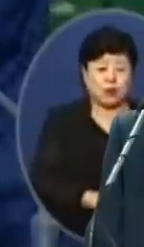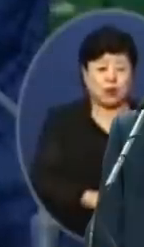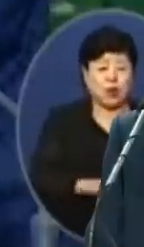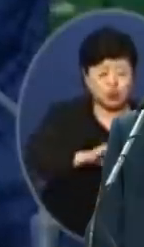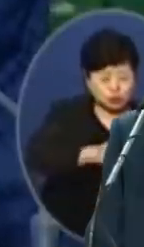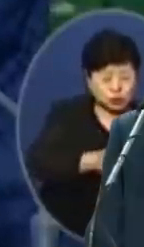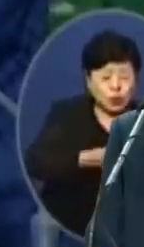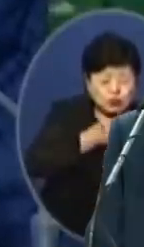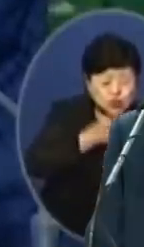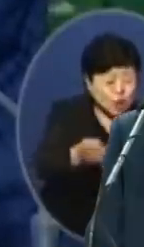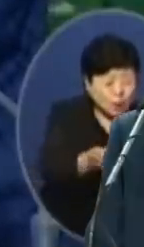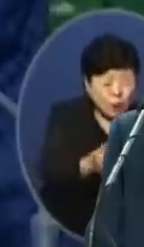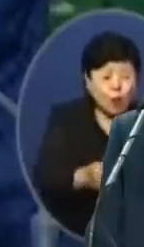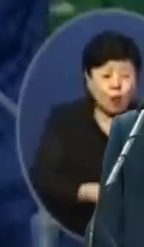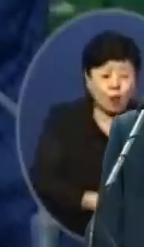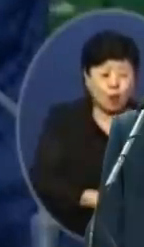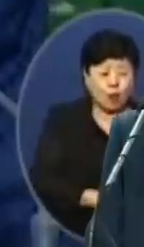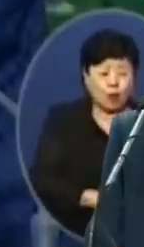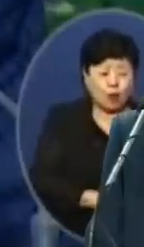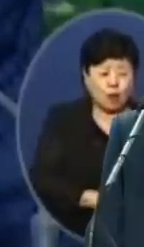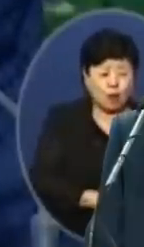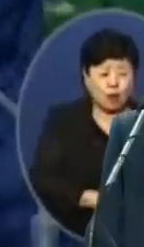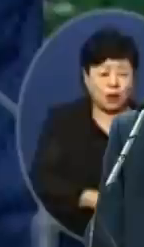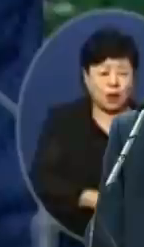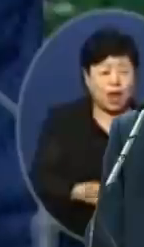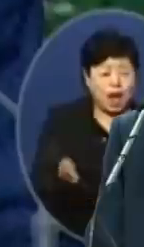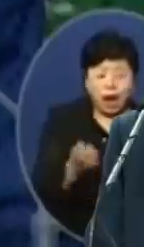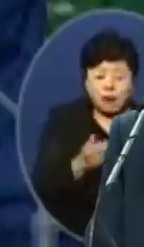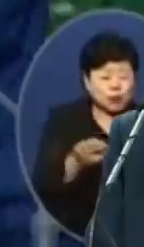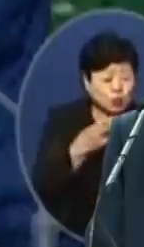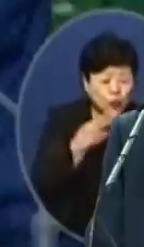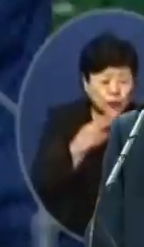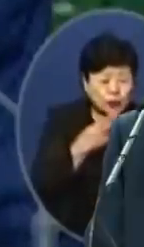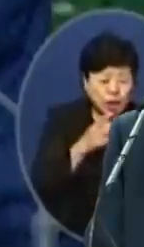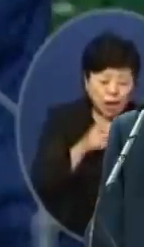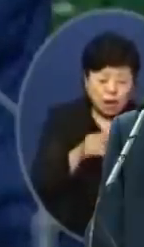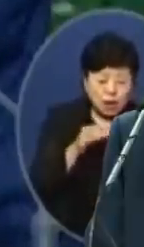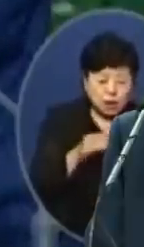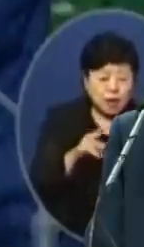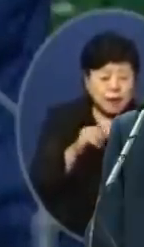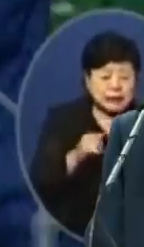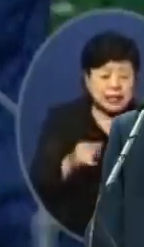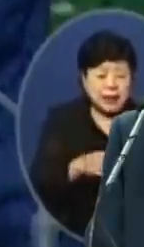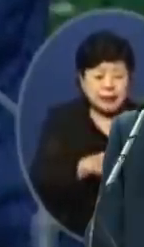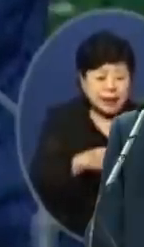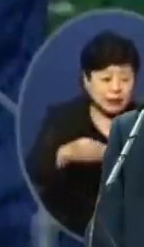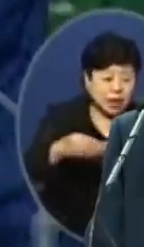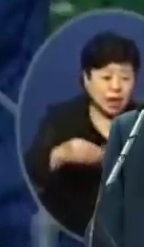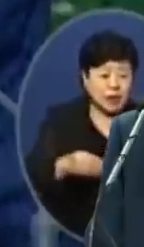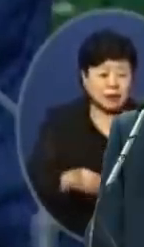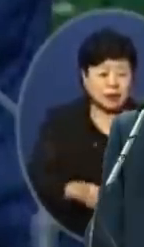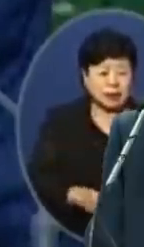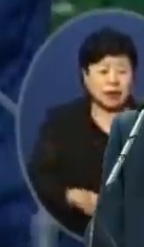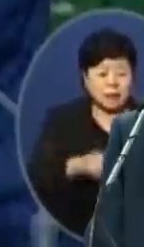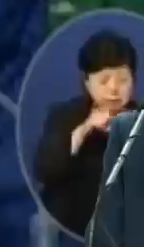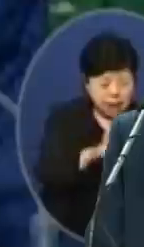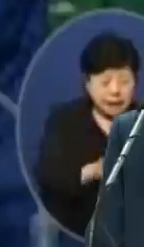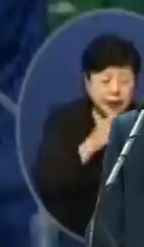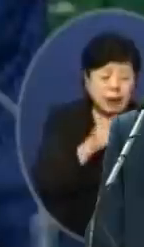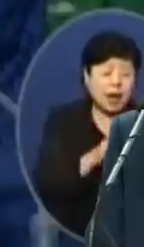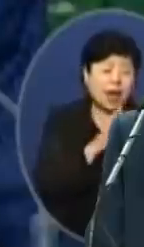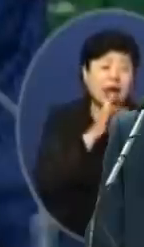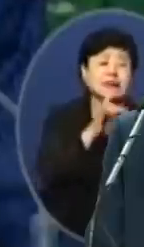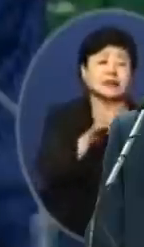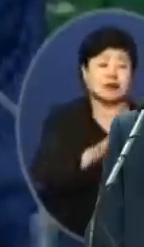수도도 없고 하수구도 없고 아무것도 없는데 여기 교회 만 명을 끌고 가면 절단 강산이 됩니다. 안